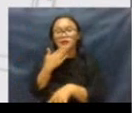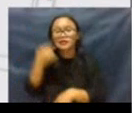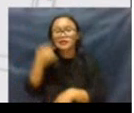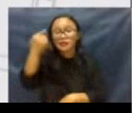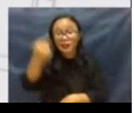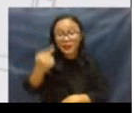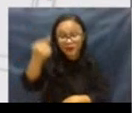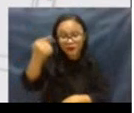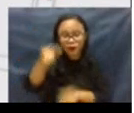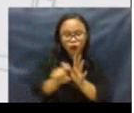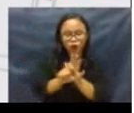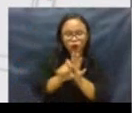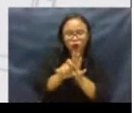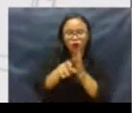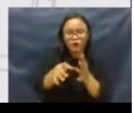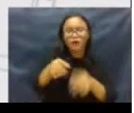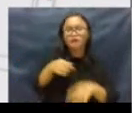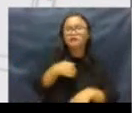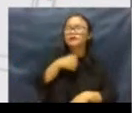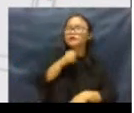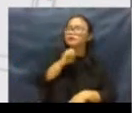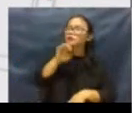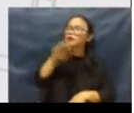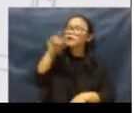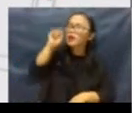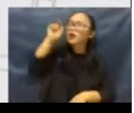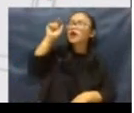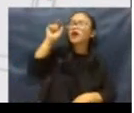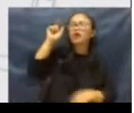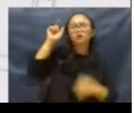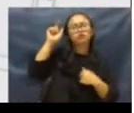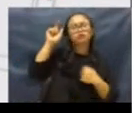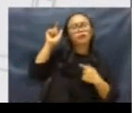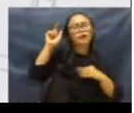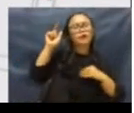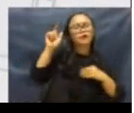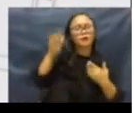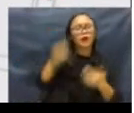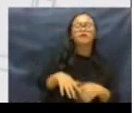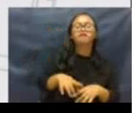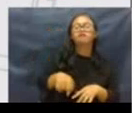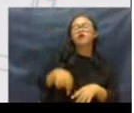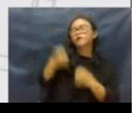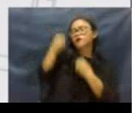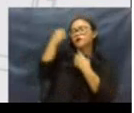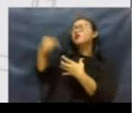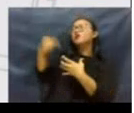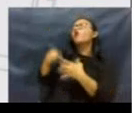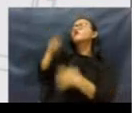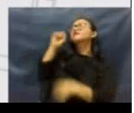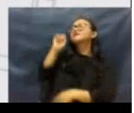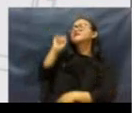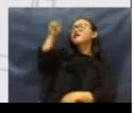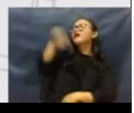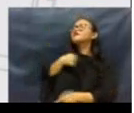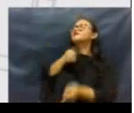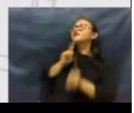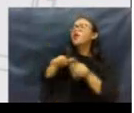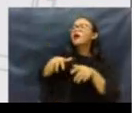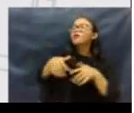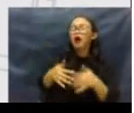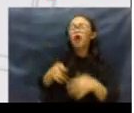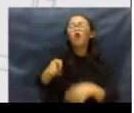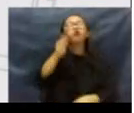kita ucapkan saya sadar itu contoh kalimatnya adalah saya jadi sadar deh bahwa bla bla bla bla. Nah, saya baru ngeh nih